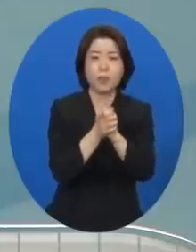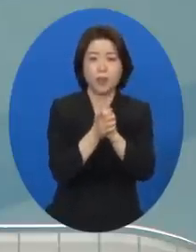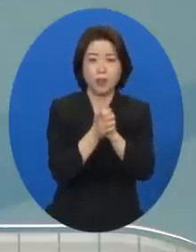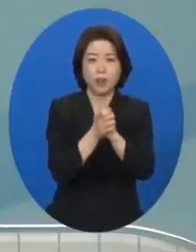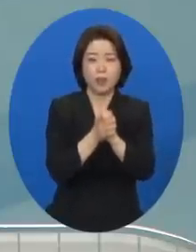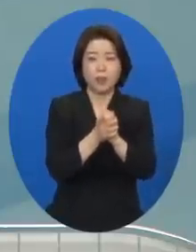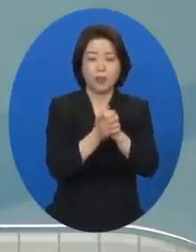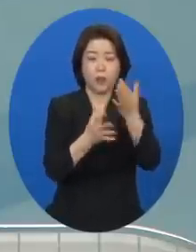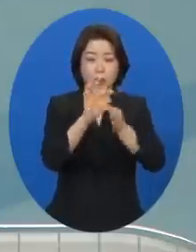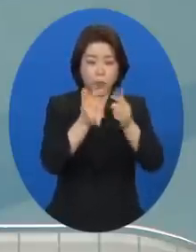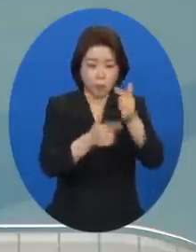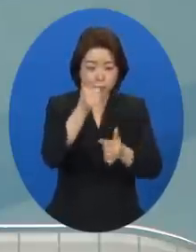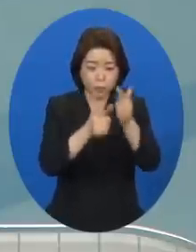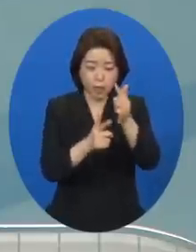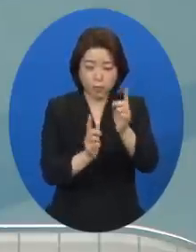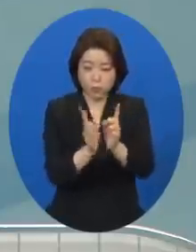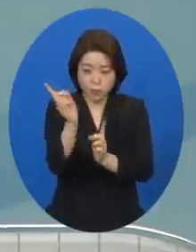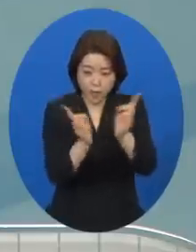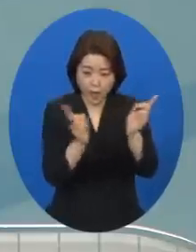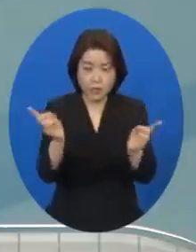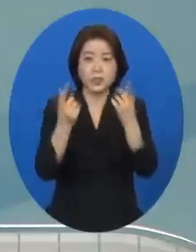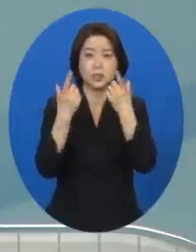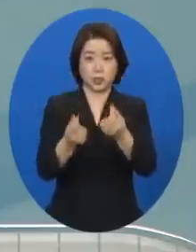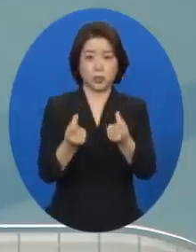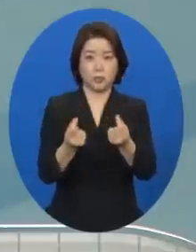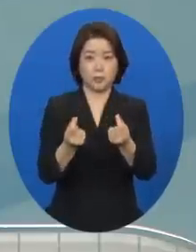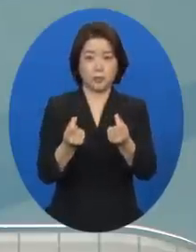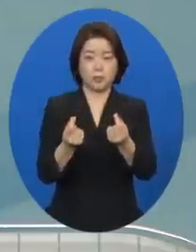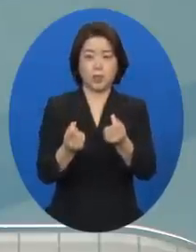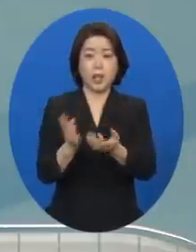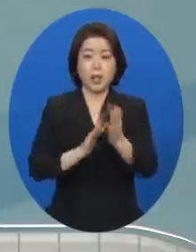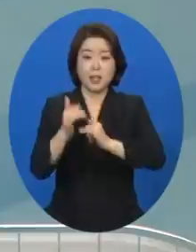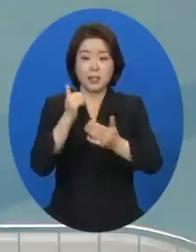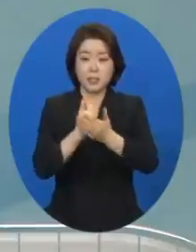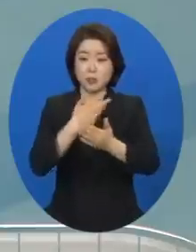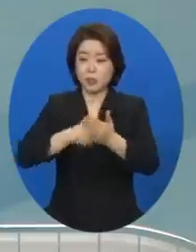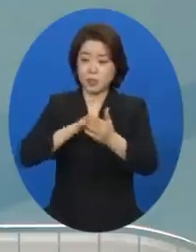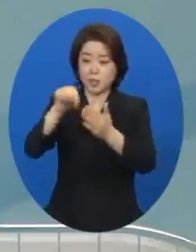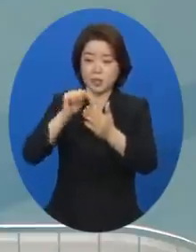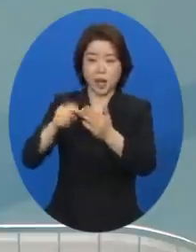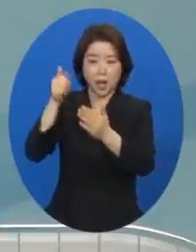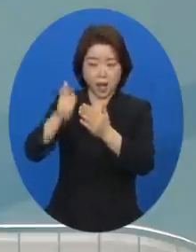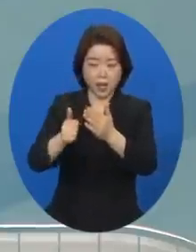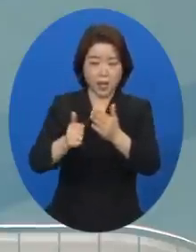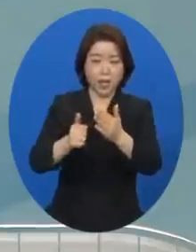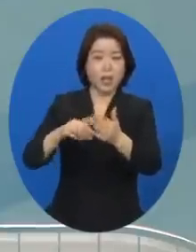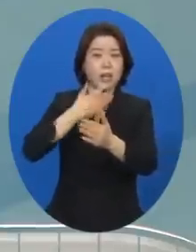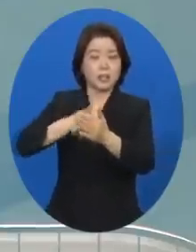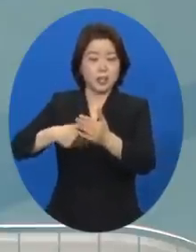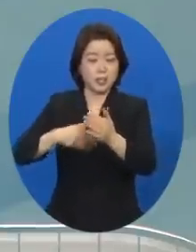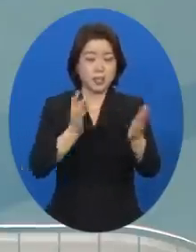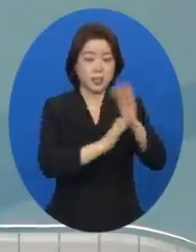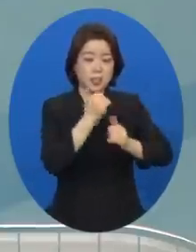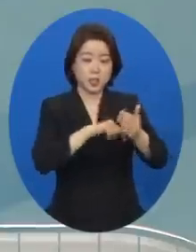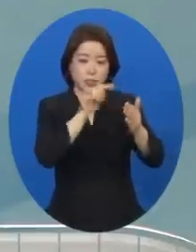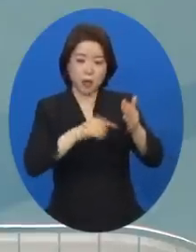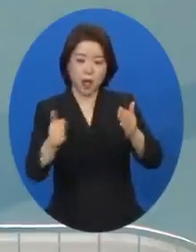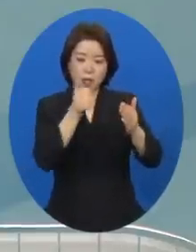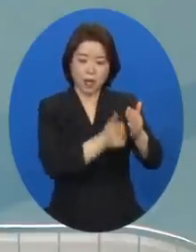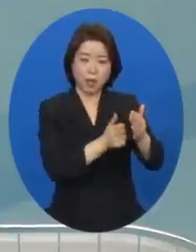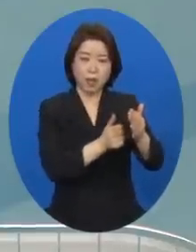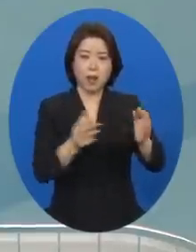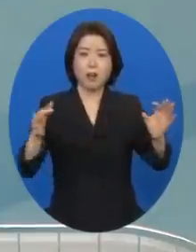포도나무와 가지처럼 예수님은 제자들 안에 제자들은 예수님 안에 거하는 그런